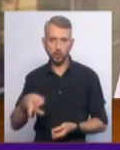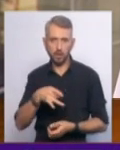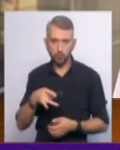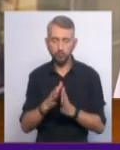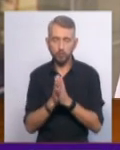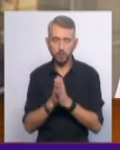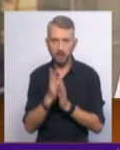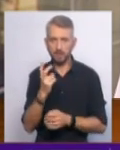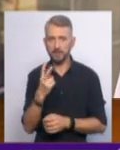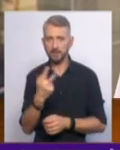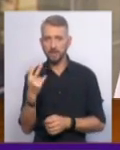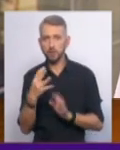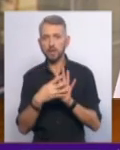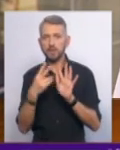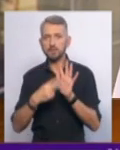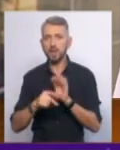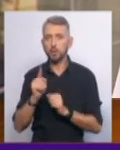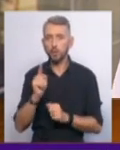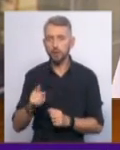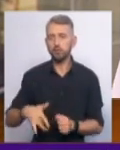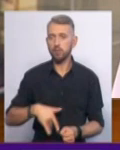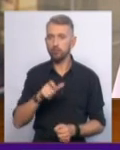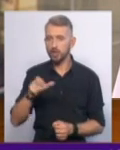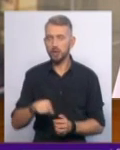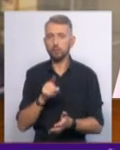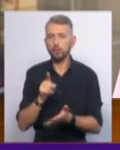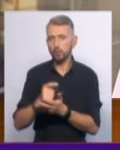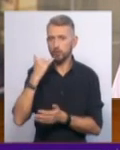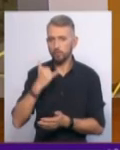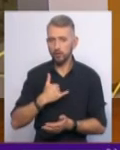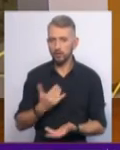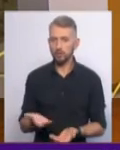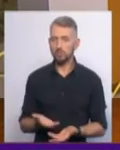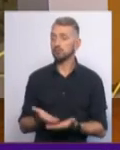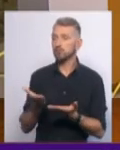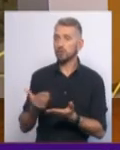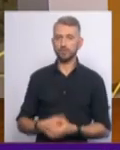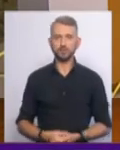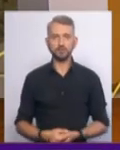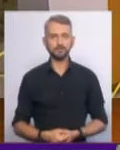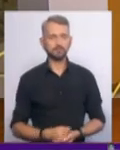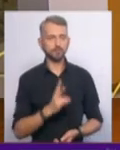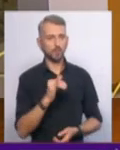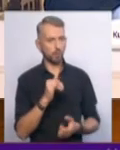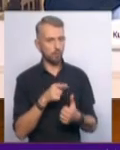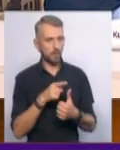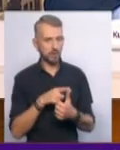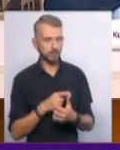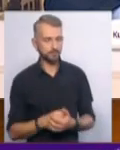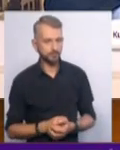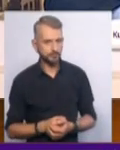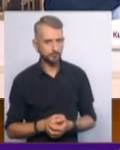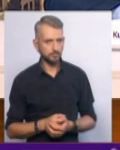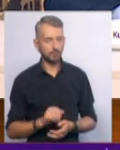Будь ласка, 223-0881, печеряни, обов'язково долучайтеся. Прошу. Ну, по-перше,